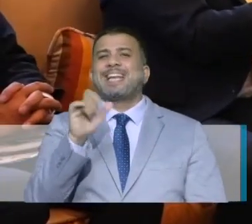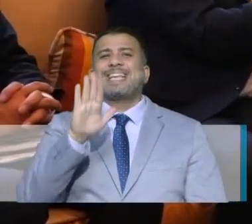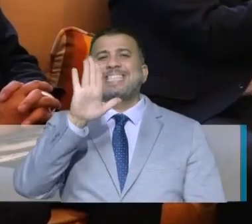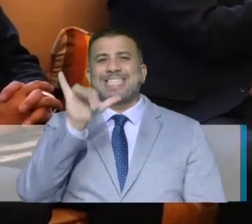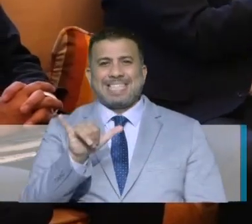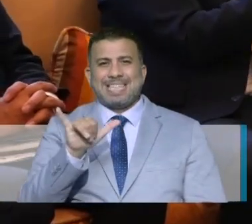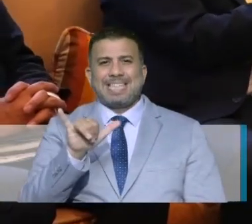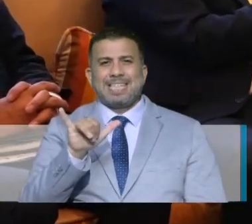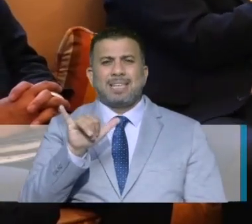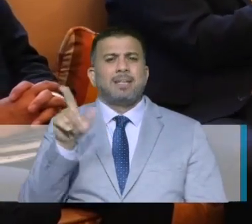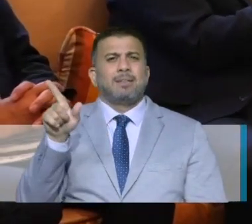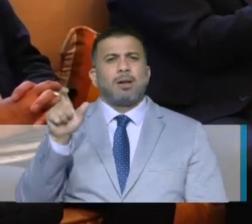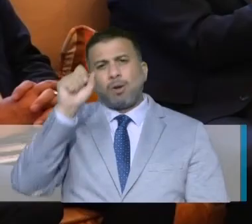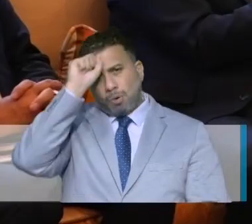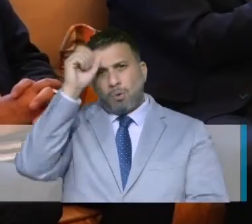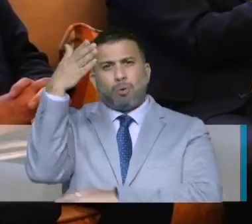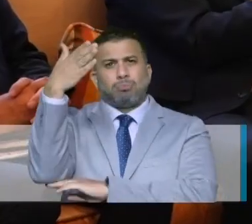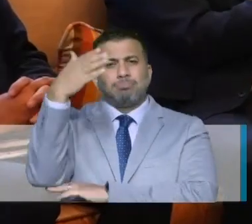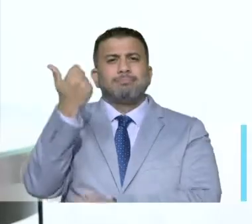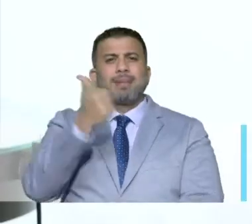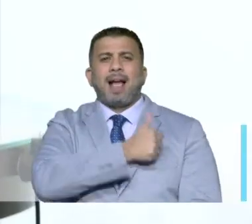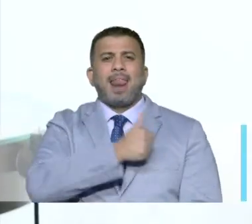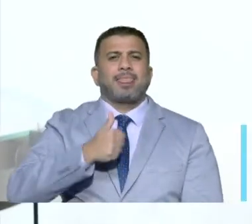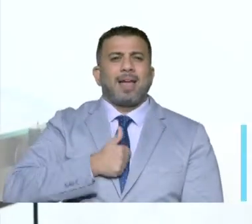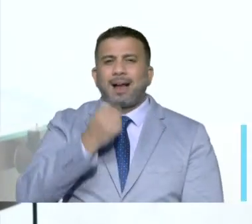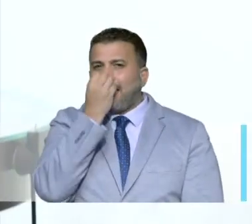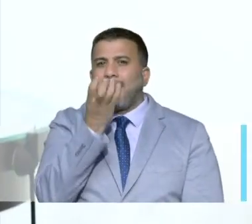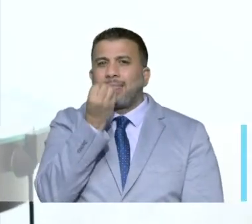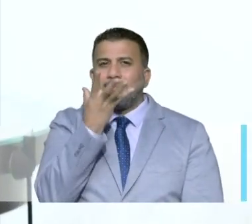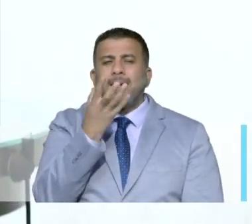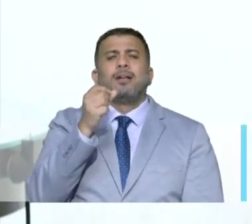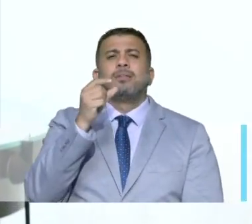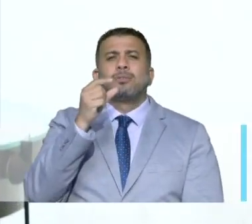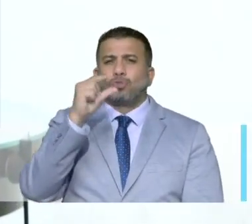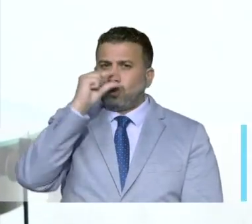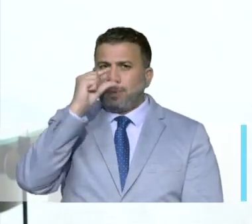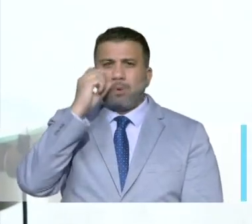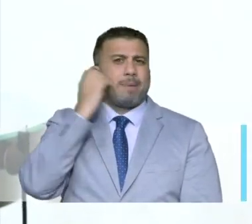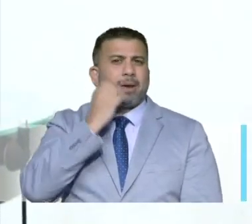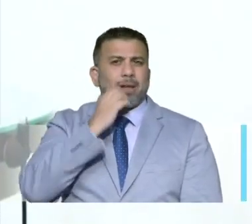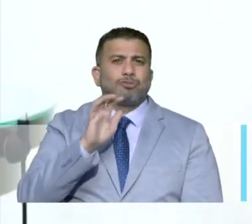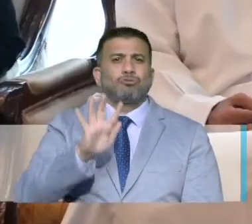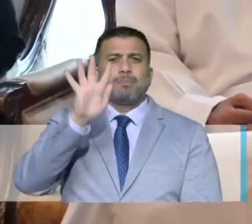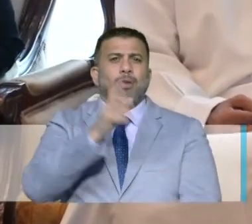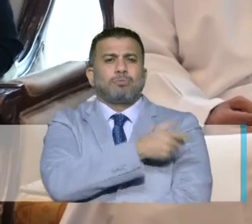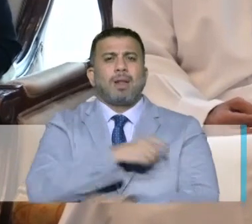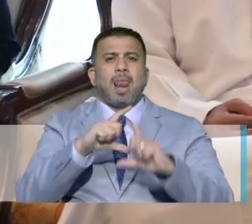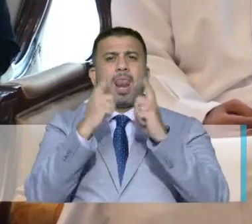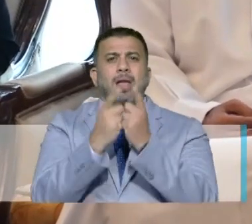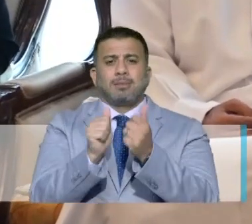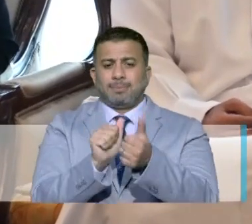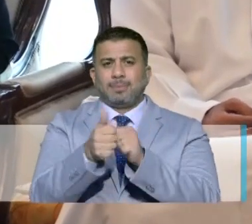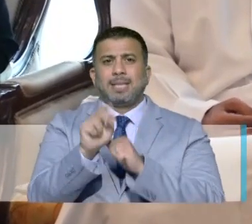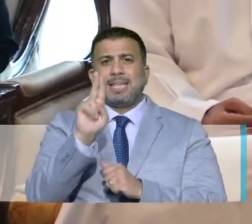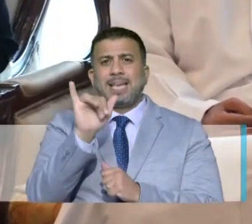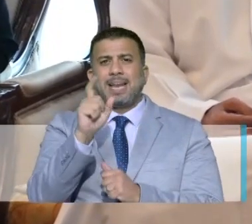وسعاده تريسي رينولت قنص عام كندا في دبي والامارات الشماليه واعضاء اللجنه المنظمه لسباق